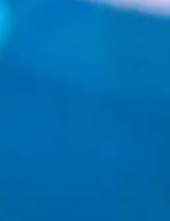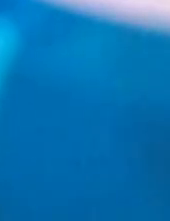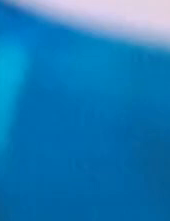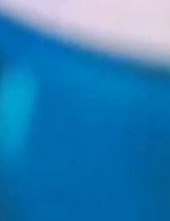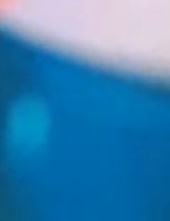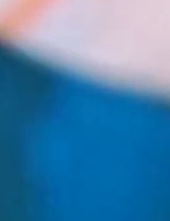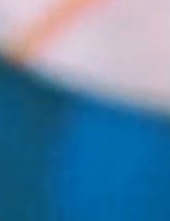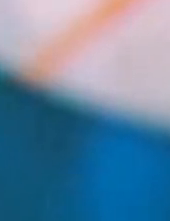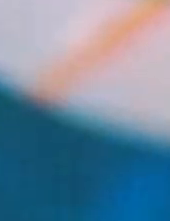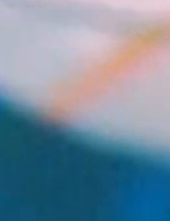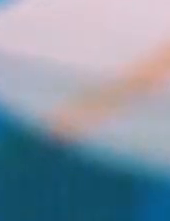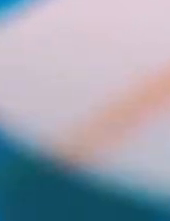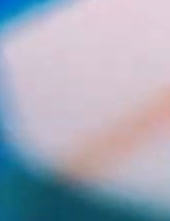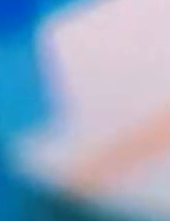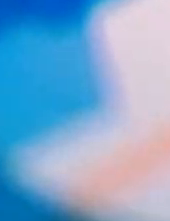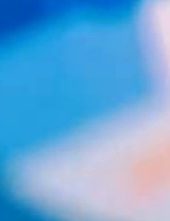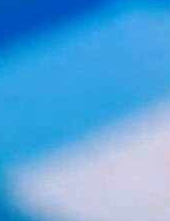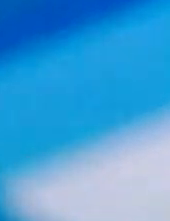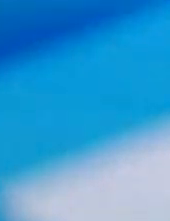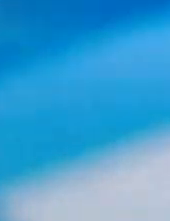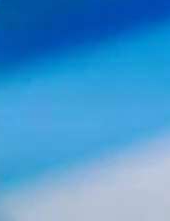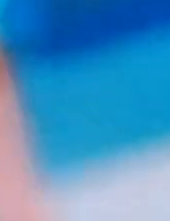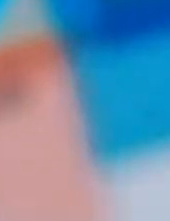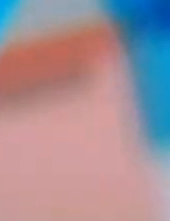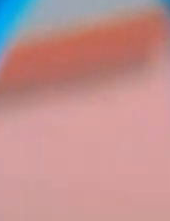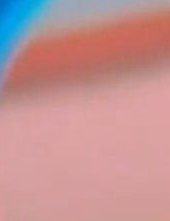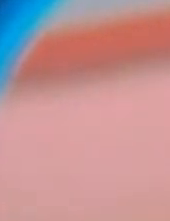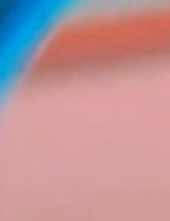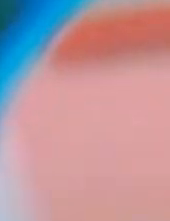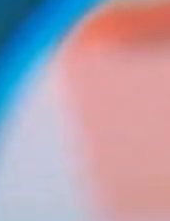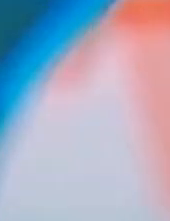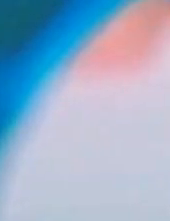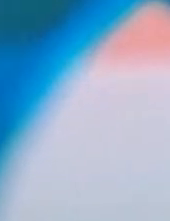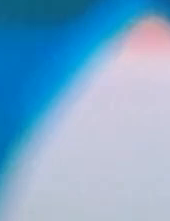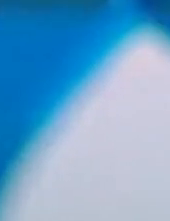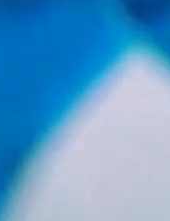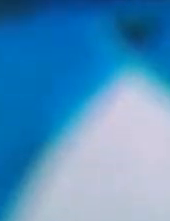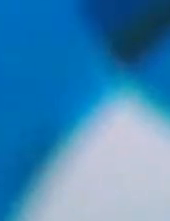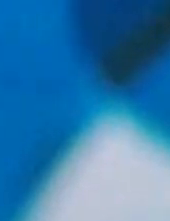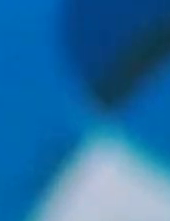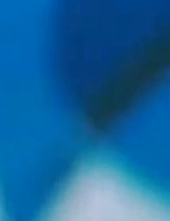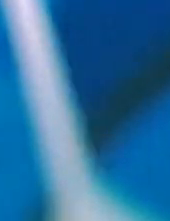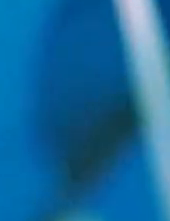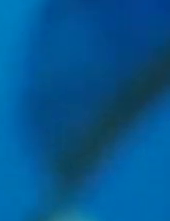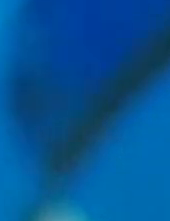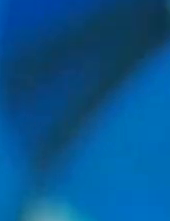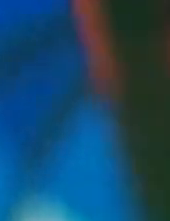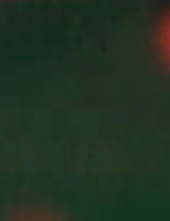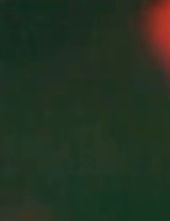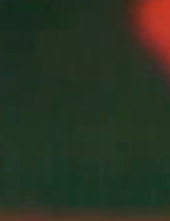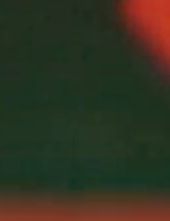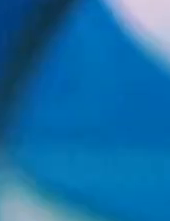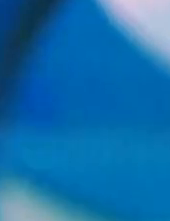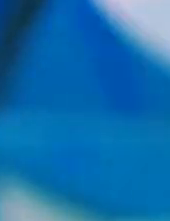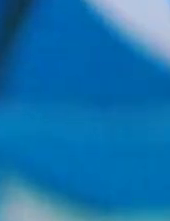Смотрите Информбюро на YouTube. Прямые эфиры, репортажи с места событий, аналитика, журналистские расследования. Все то, что